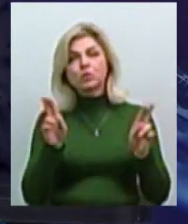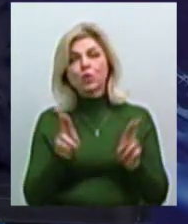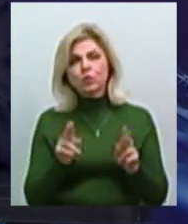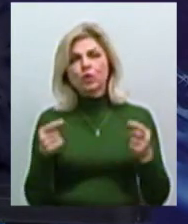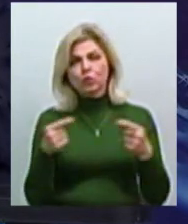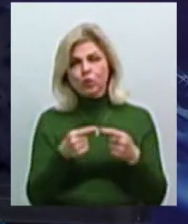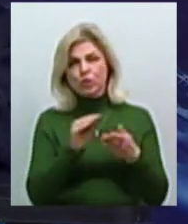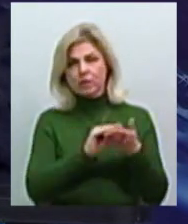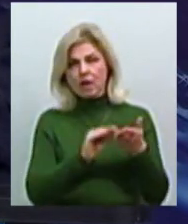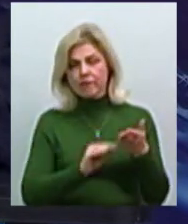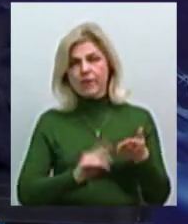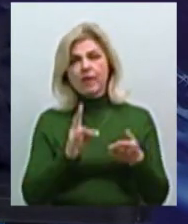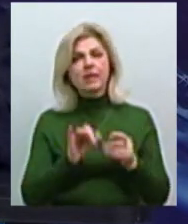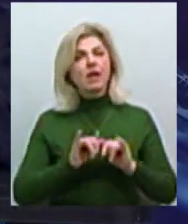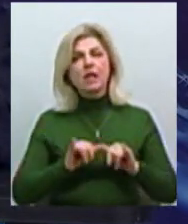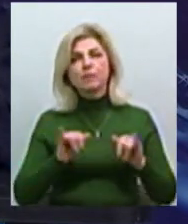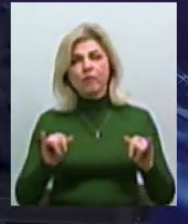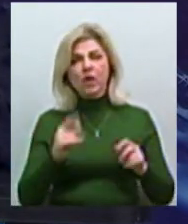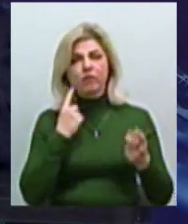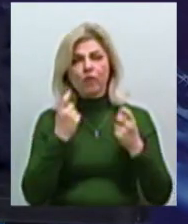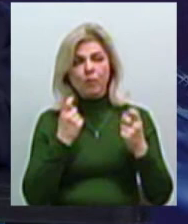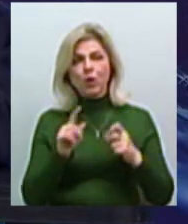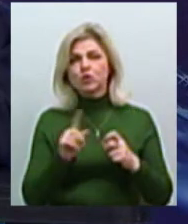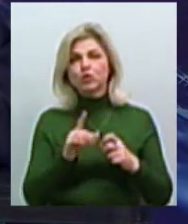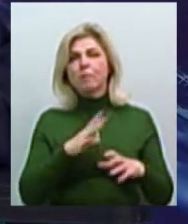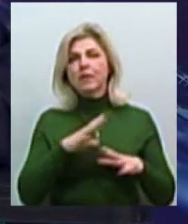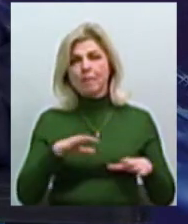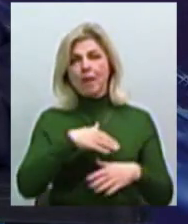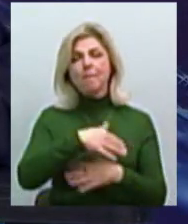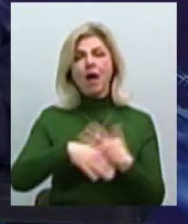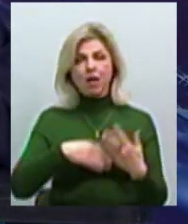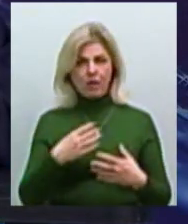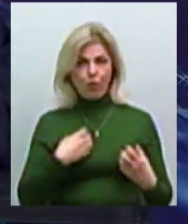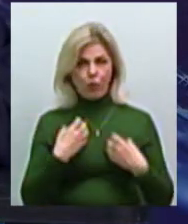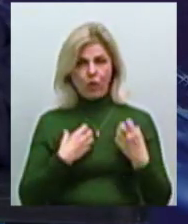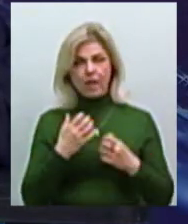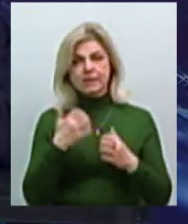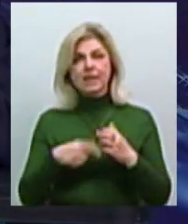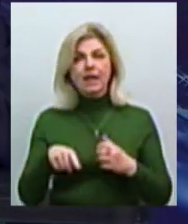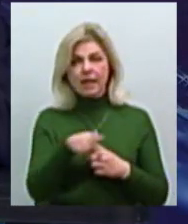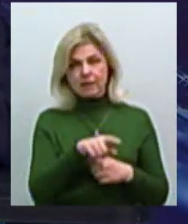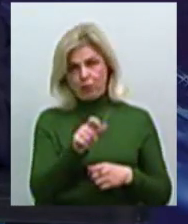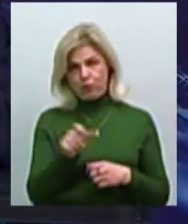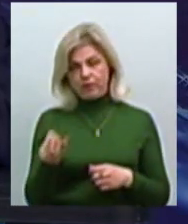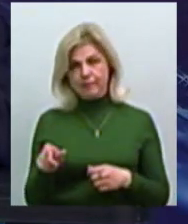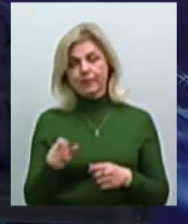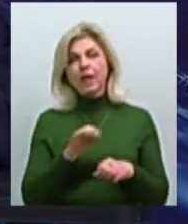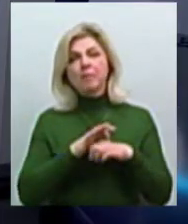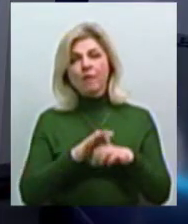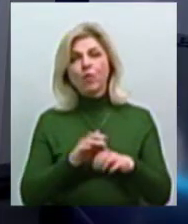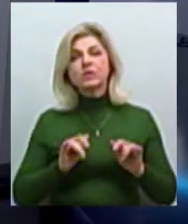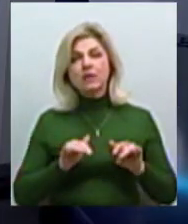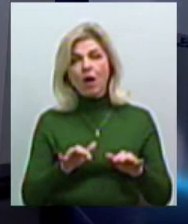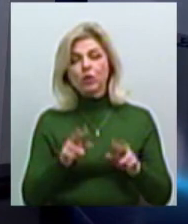що не розповсюджувати інформацію, щоб в разі отримання, щоб не сіяти паніку серед населення. Проводяться заходи